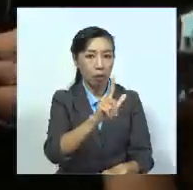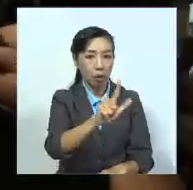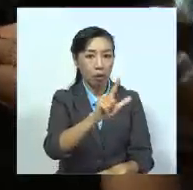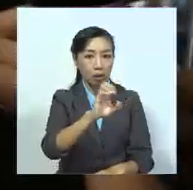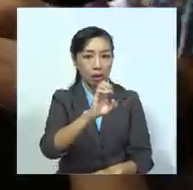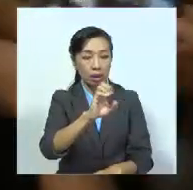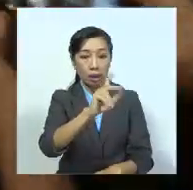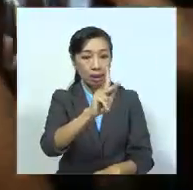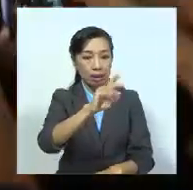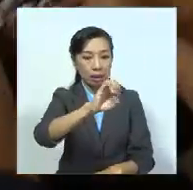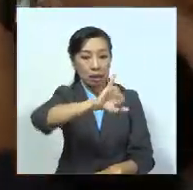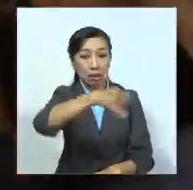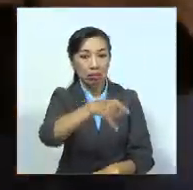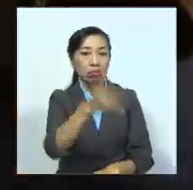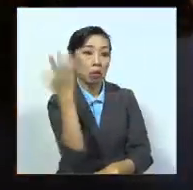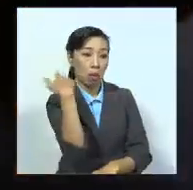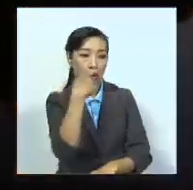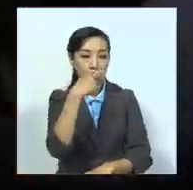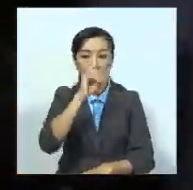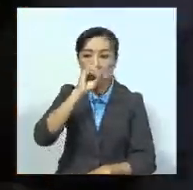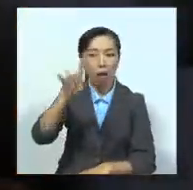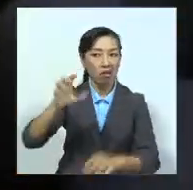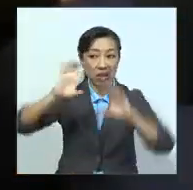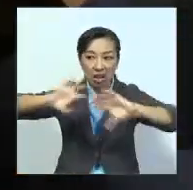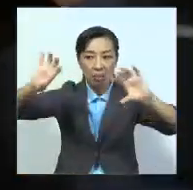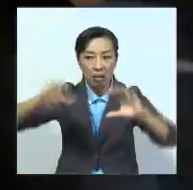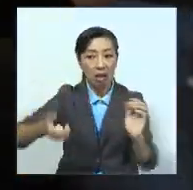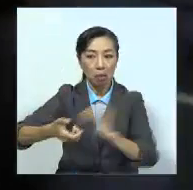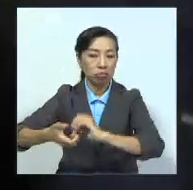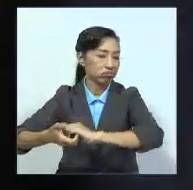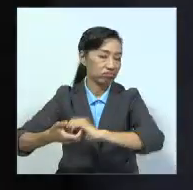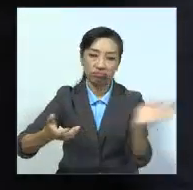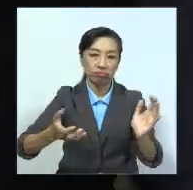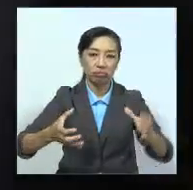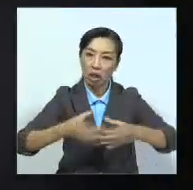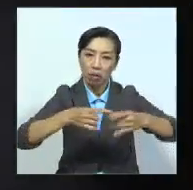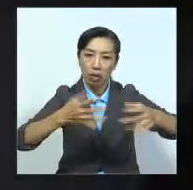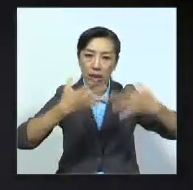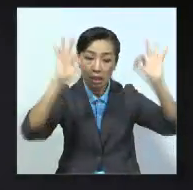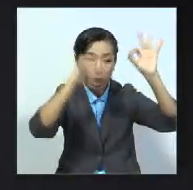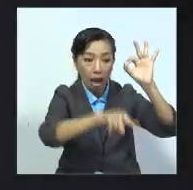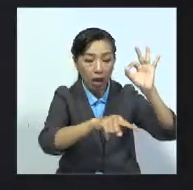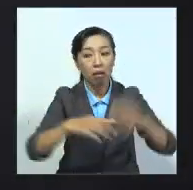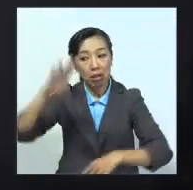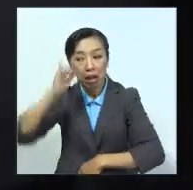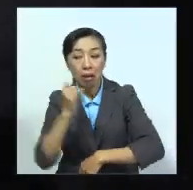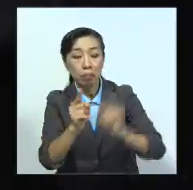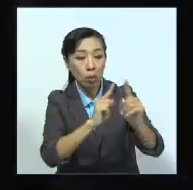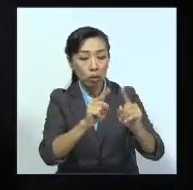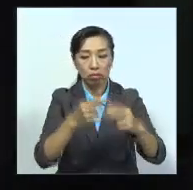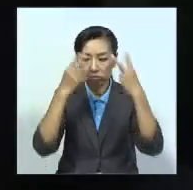ากก่อนหน้านี้ที่ได้มีการประกาศตัวขอแยกตัวจากรัฐบาลไปเป็นฝ่ายค้านอิสระท่านรองประวิตรก็ยังบอกนะครับว่